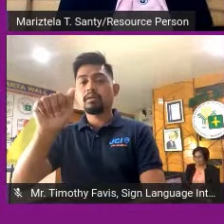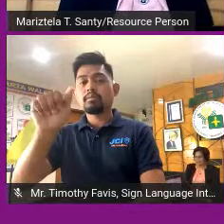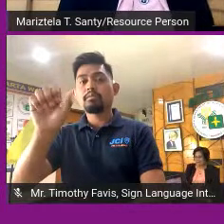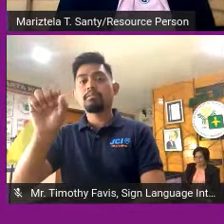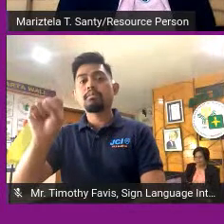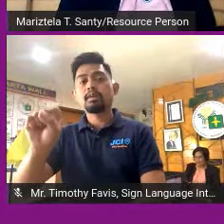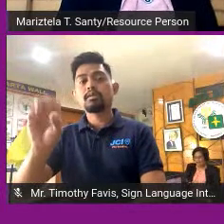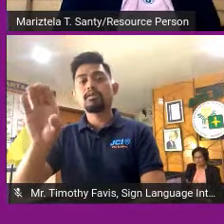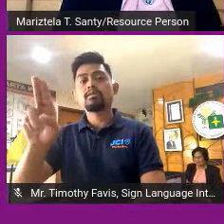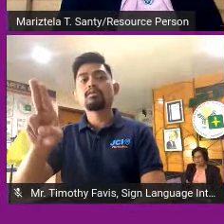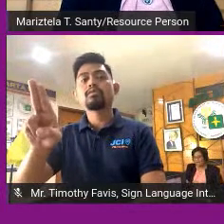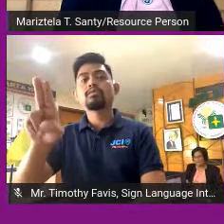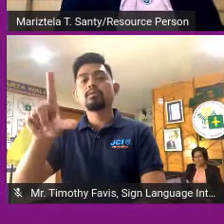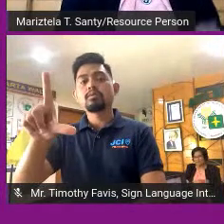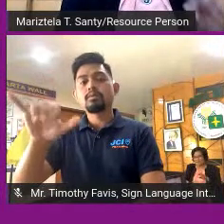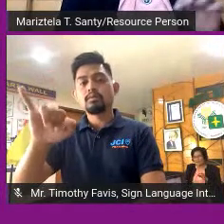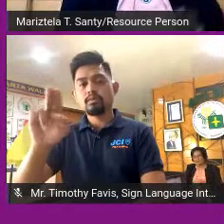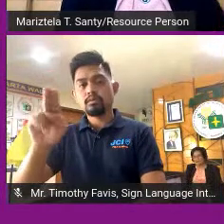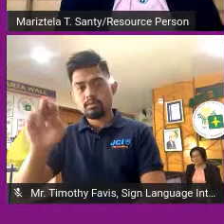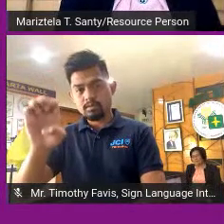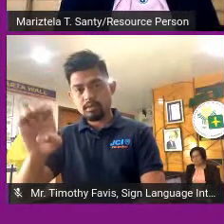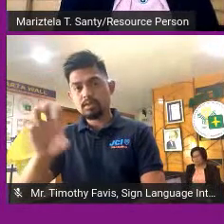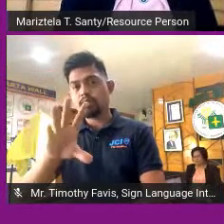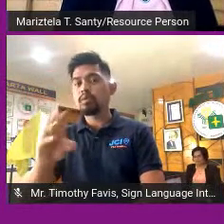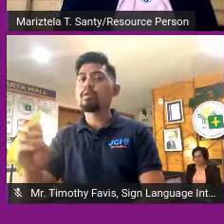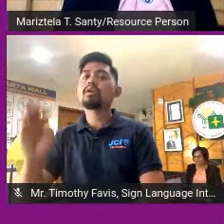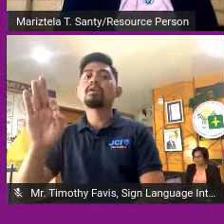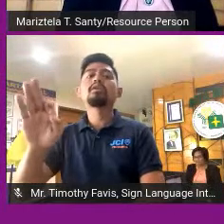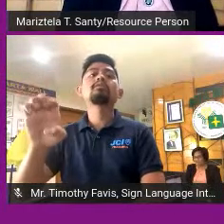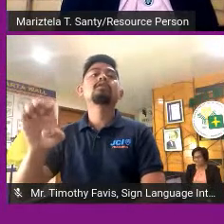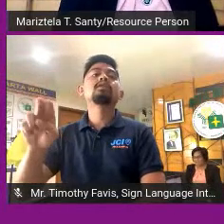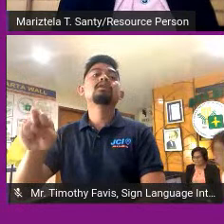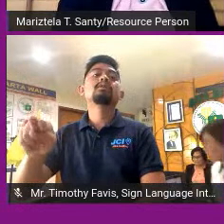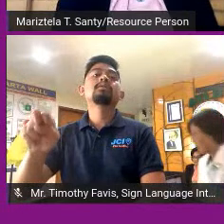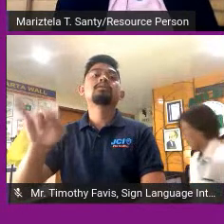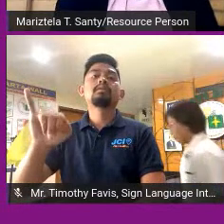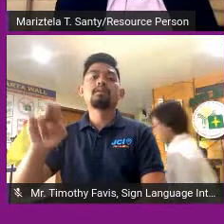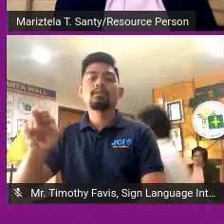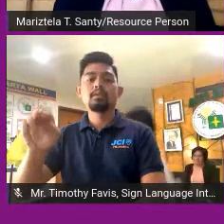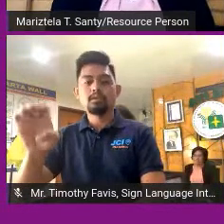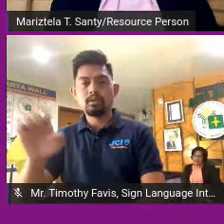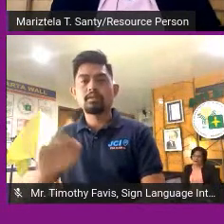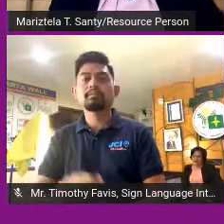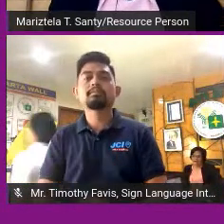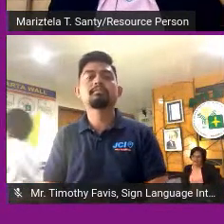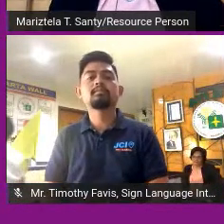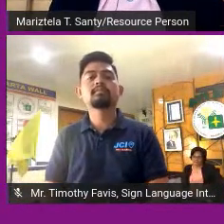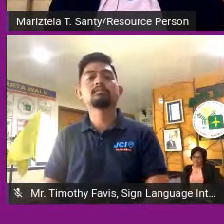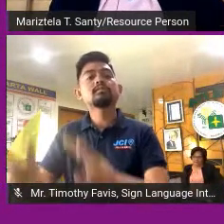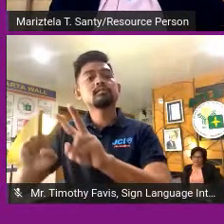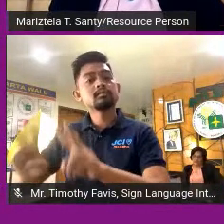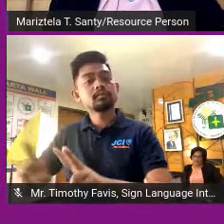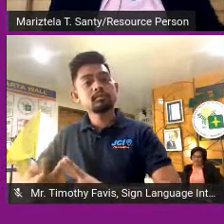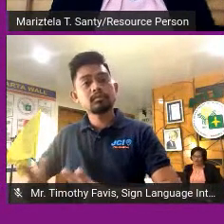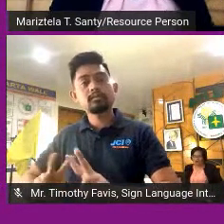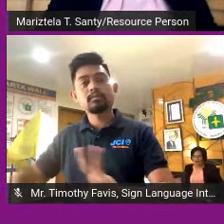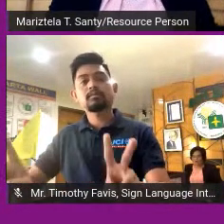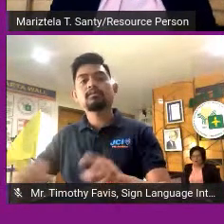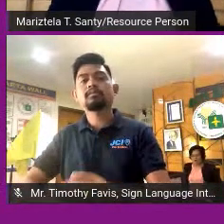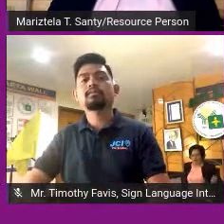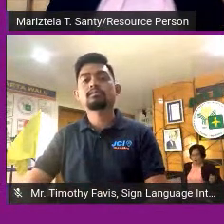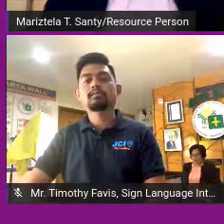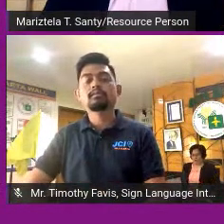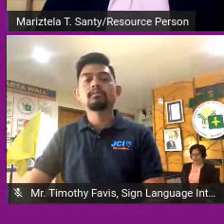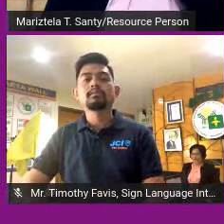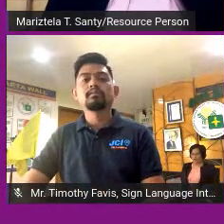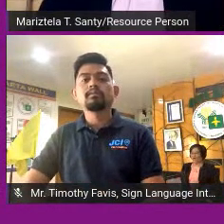times. We have so many examples of this. Sabi daw, ang sex ay kung